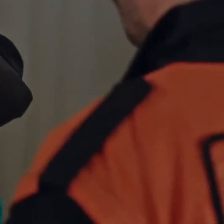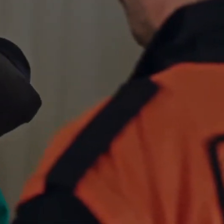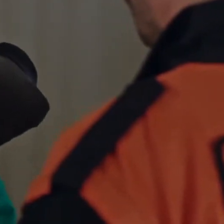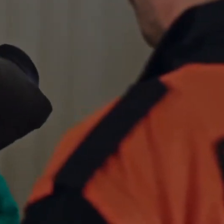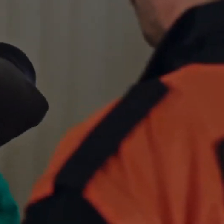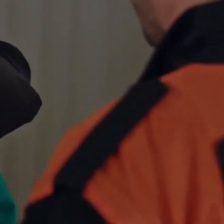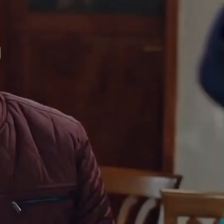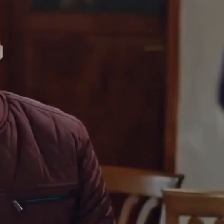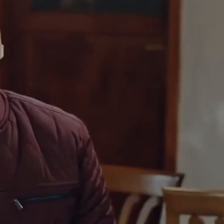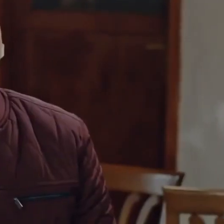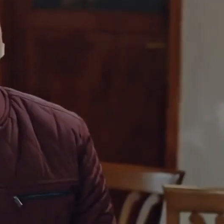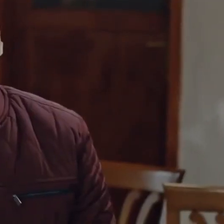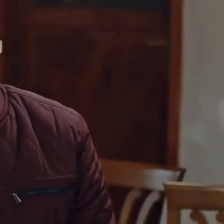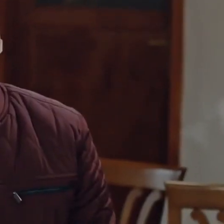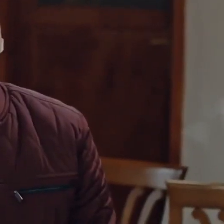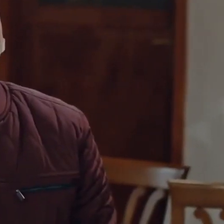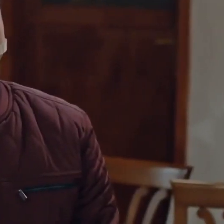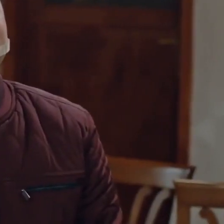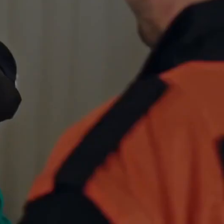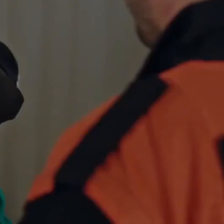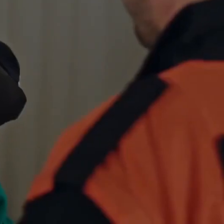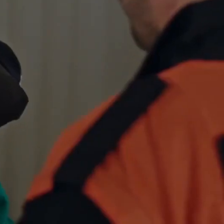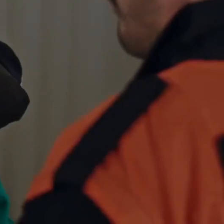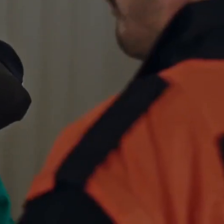Arda kollarını İbrahim'in kollarına dolamış.